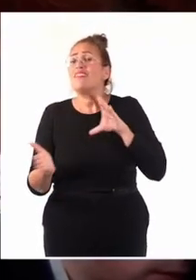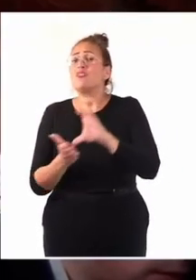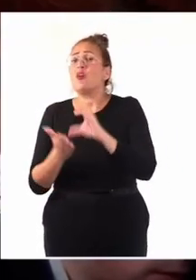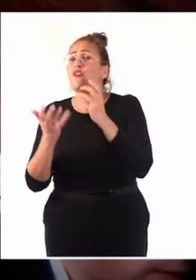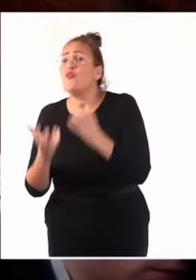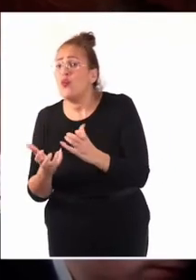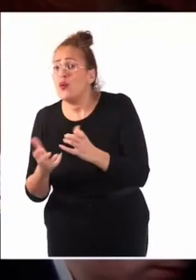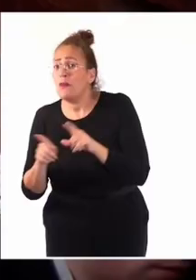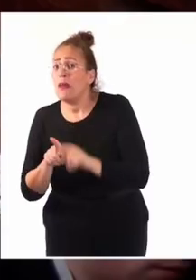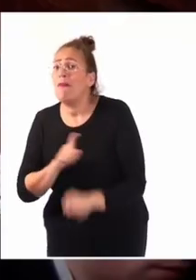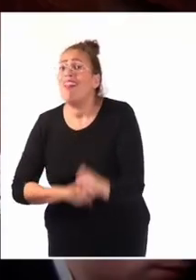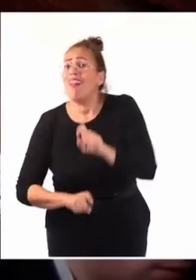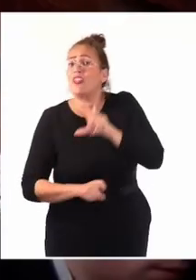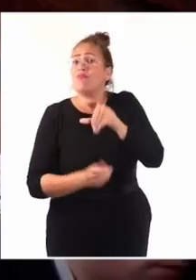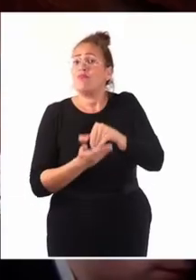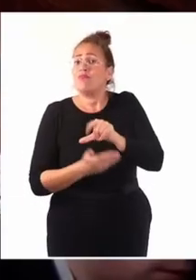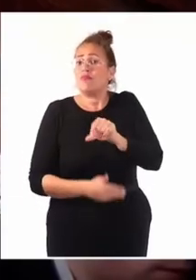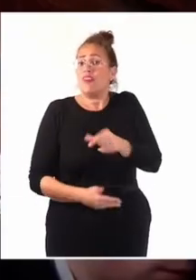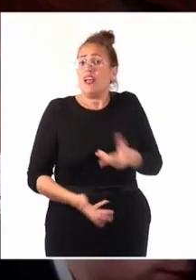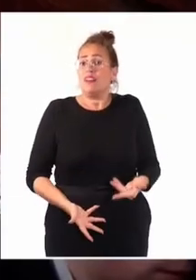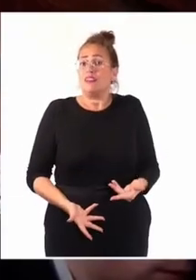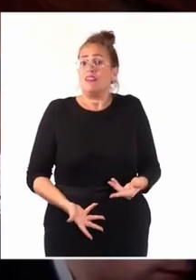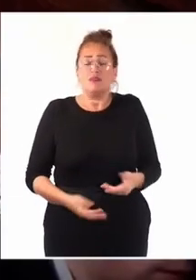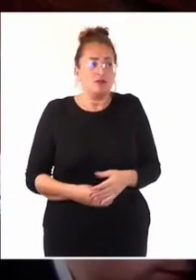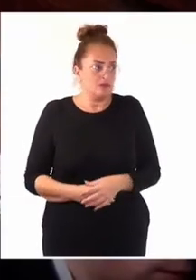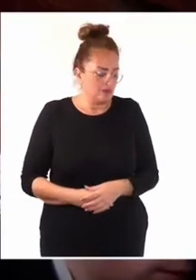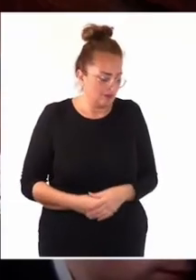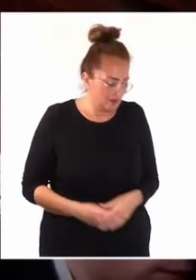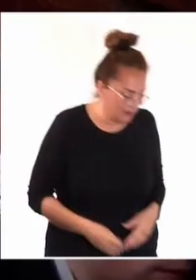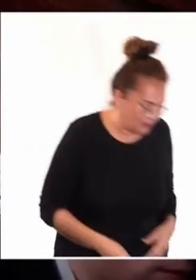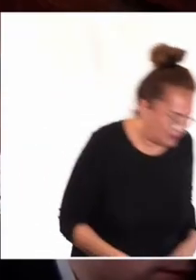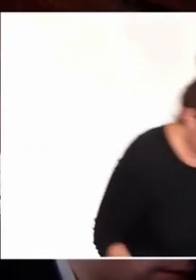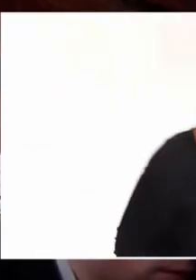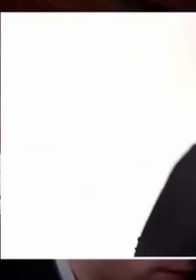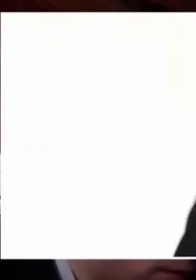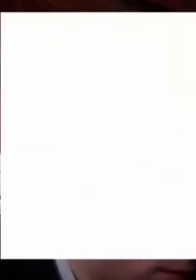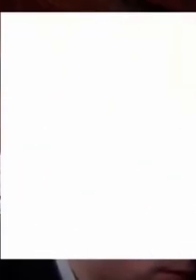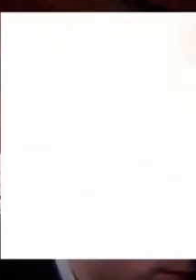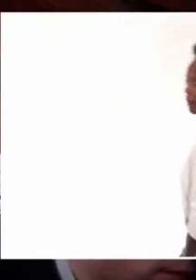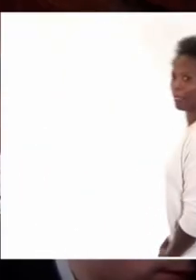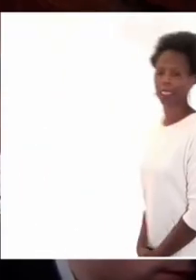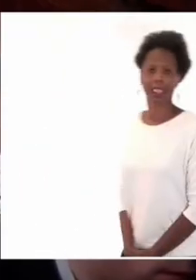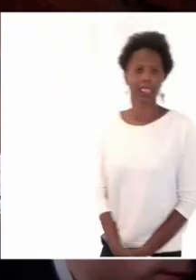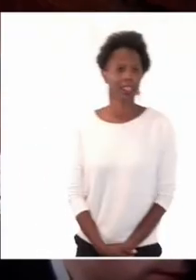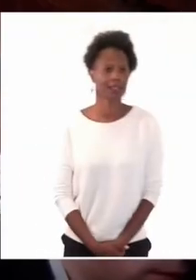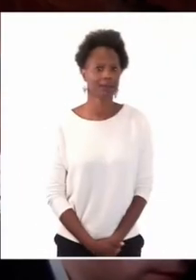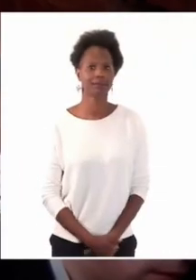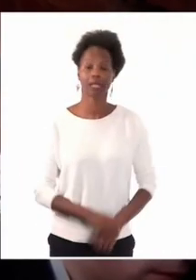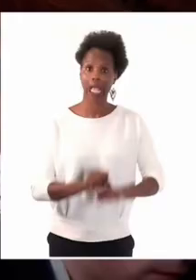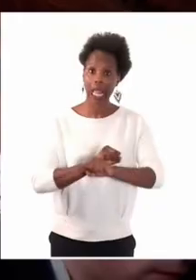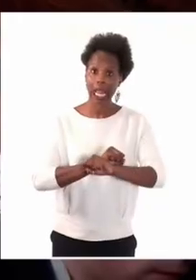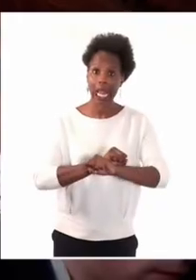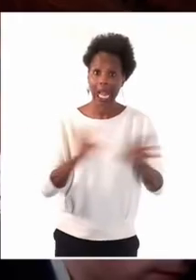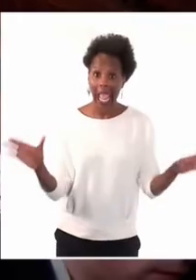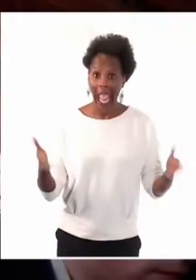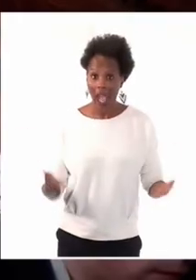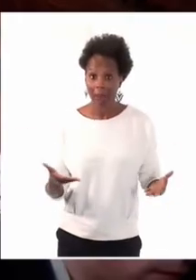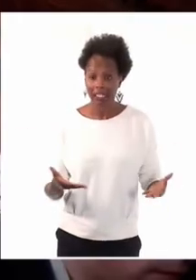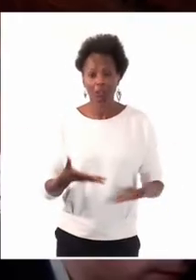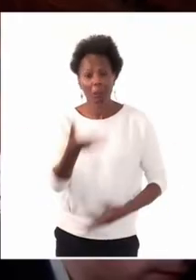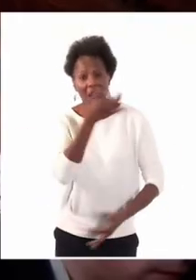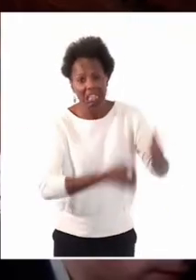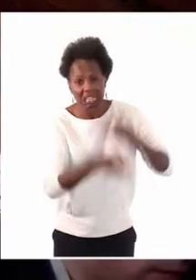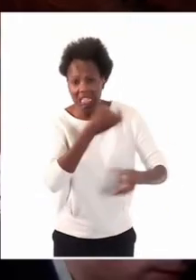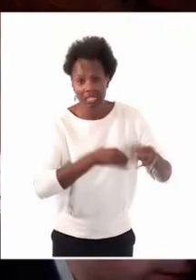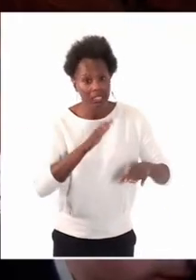en 2020. C'est désormais avéré. Contrairement à vos déclarations, vous ne serez pas parvenu à concilier